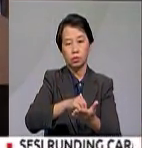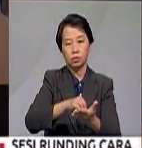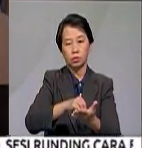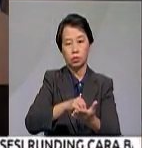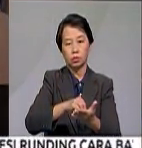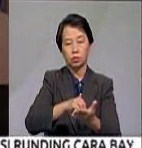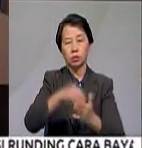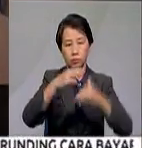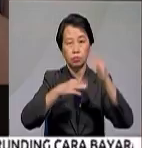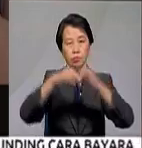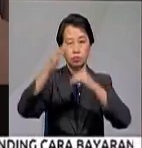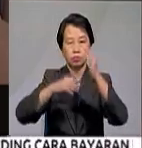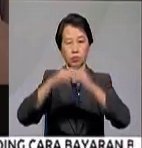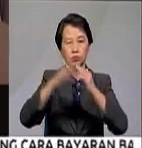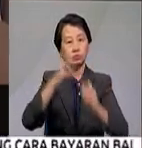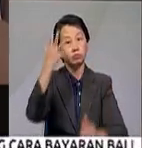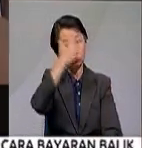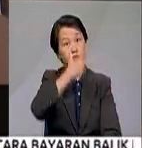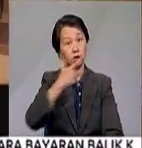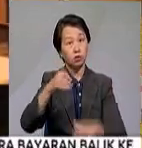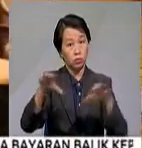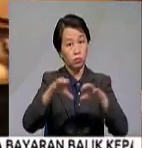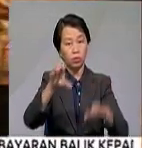masjid-masjid. Cantik dia buat.